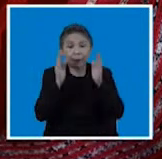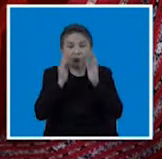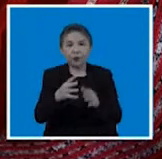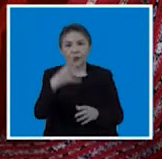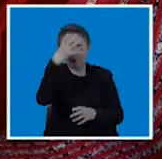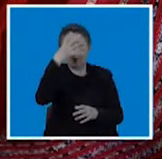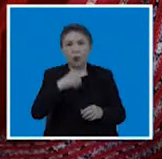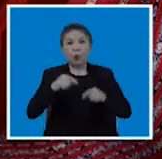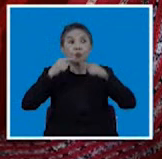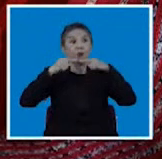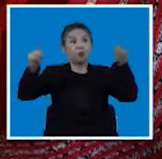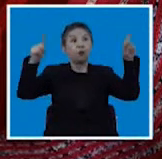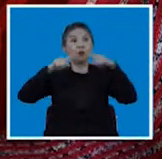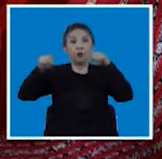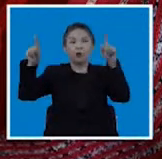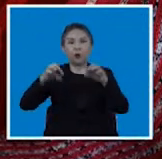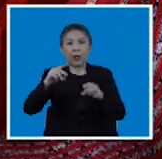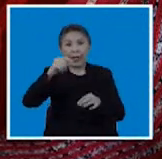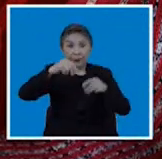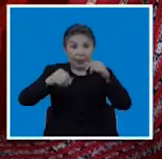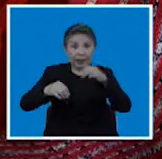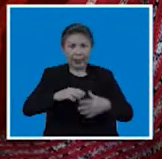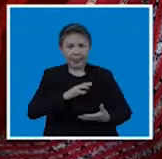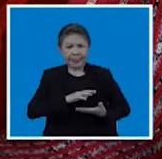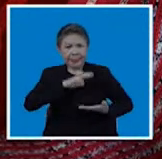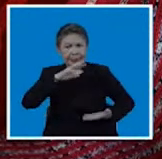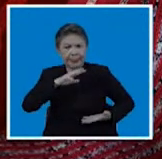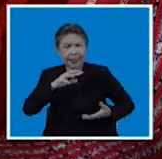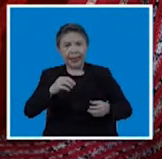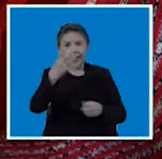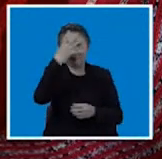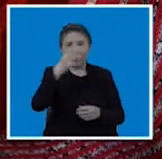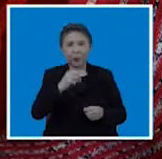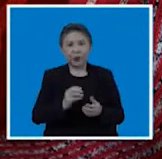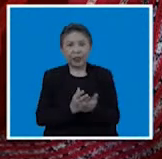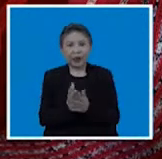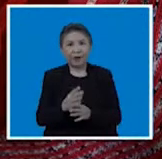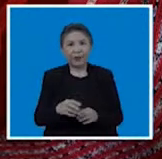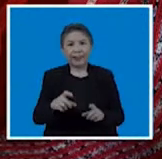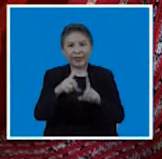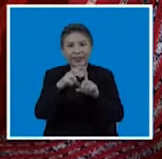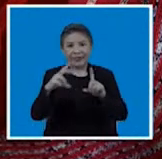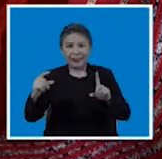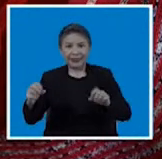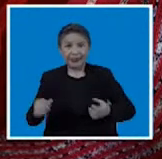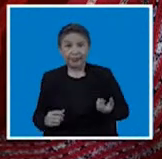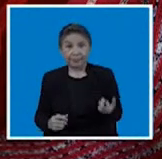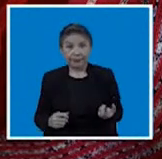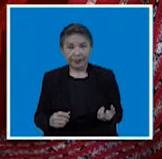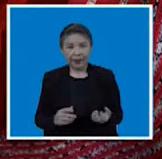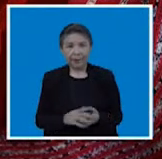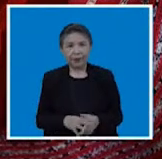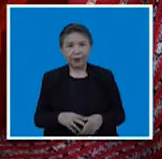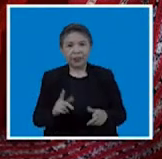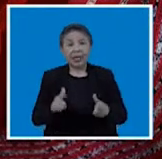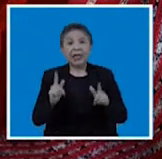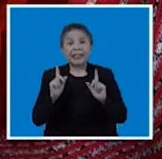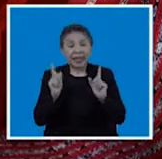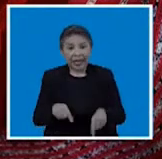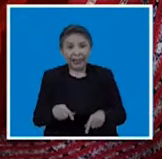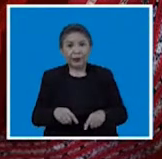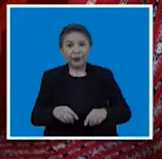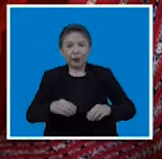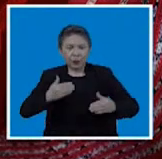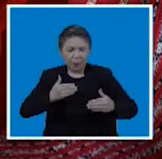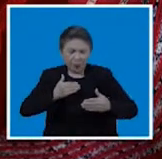untuk mempromosikan narasi rempah dan kekayaan alam Maluku melalui digital marketing, sehingga potensi skala lokal